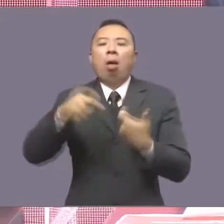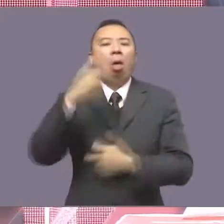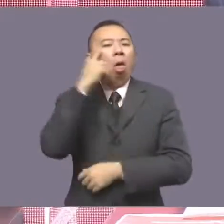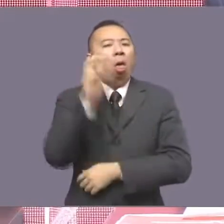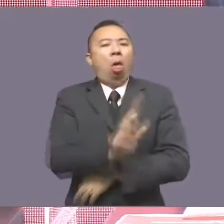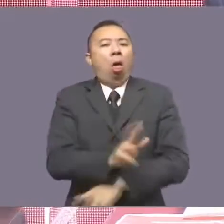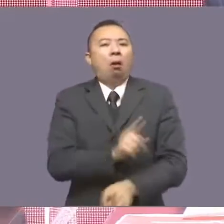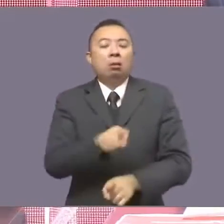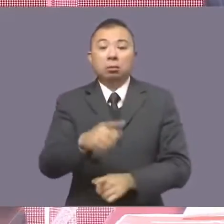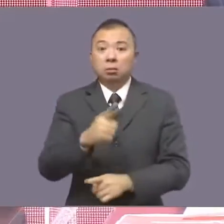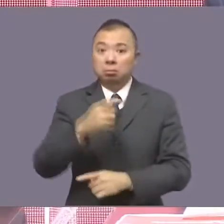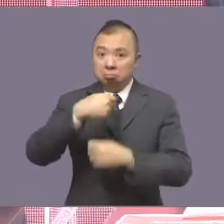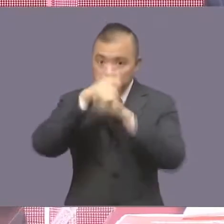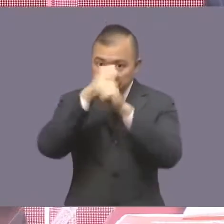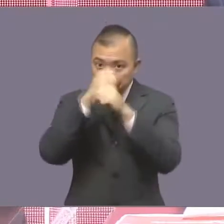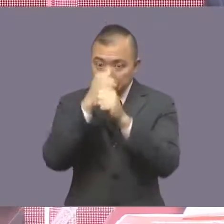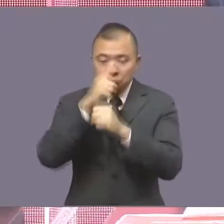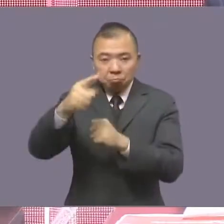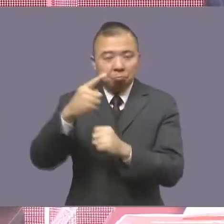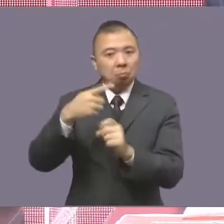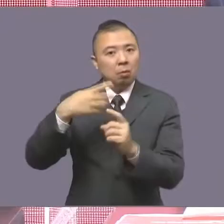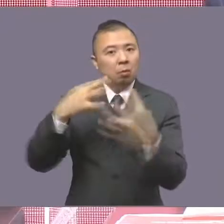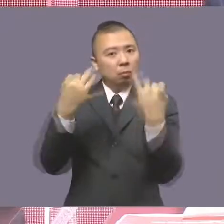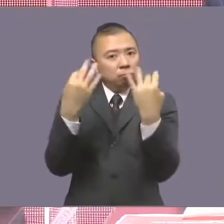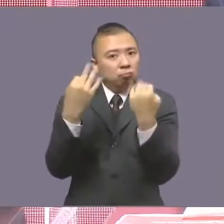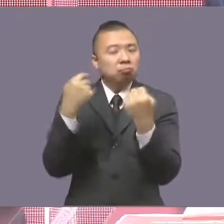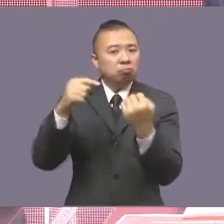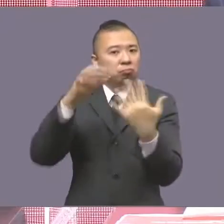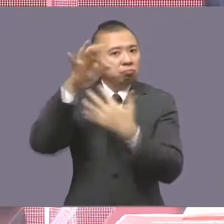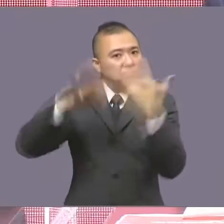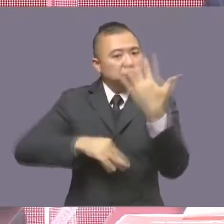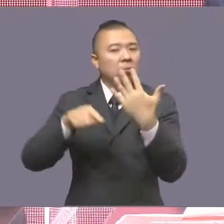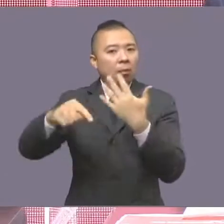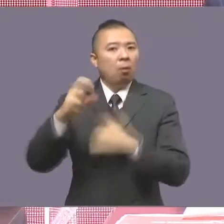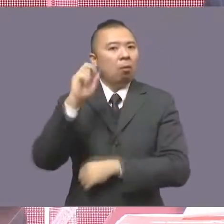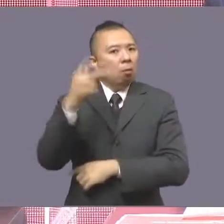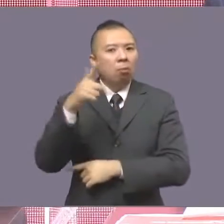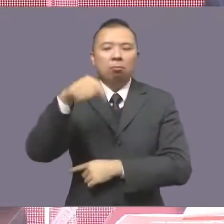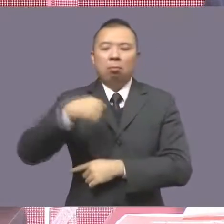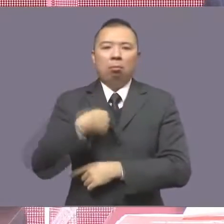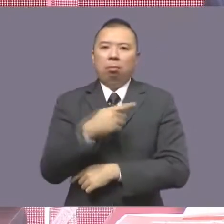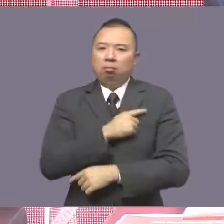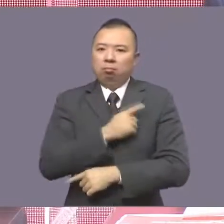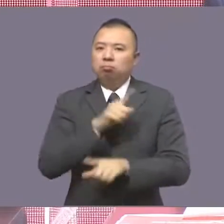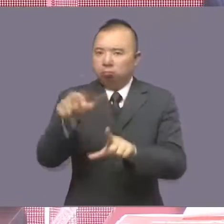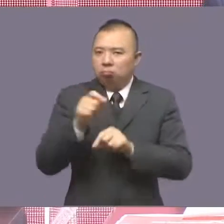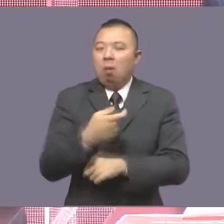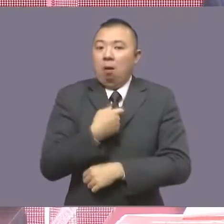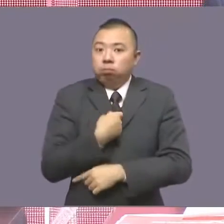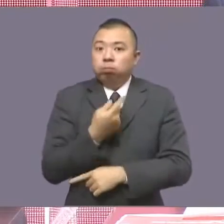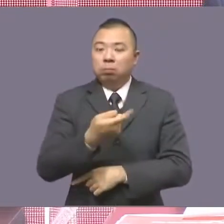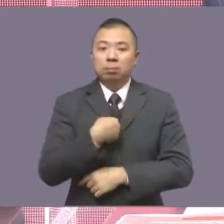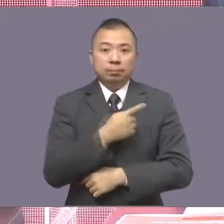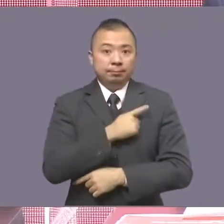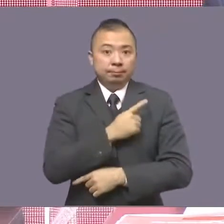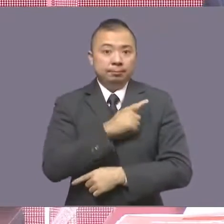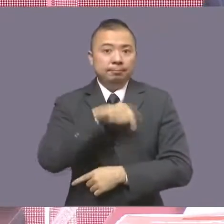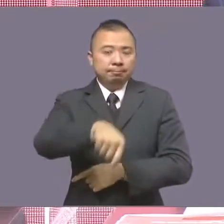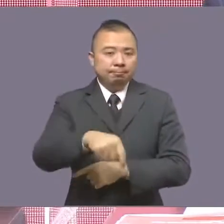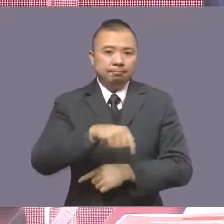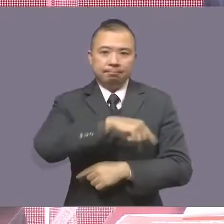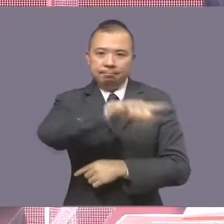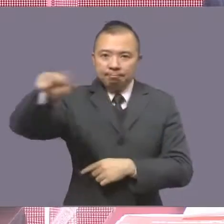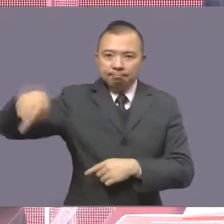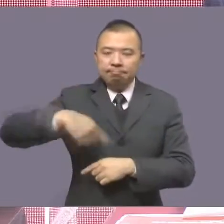科学证据。日本长期以来关切并期待台湾改变相关的管制做法，而